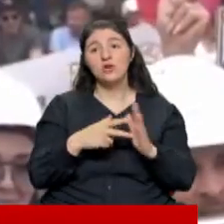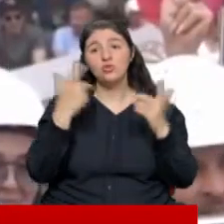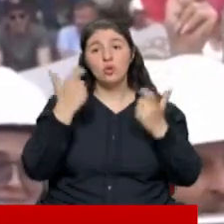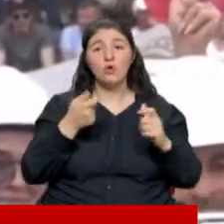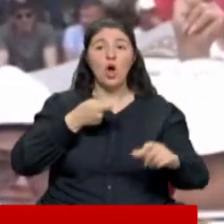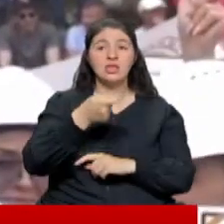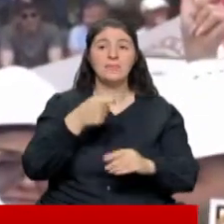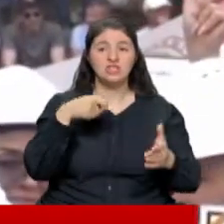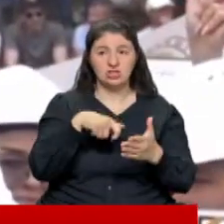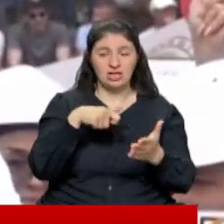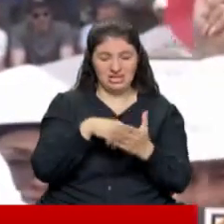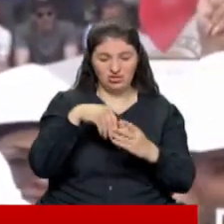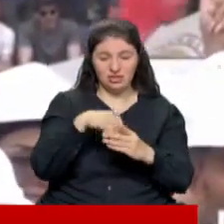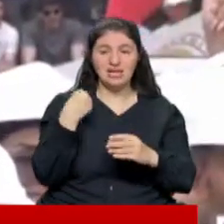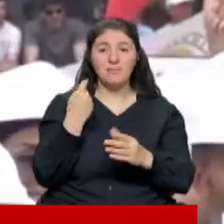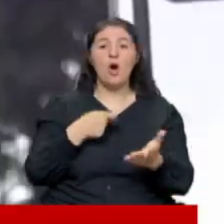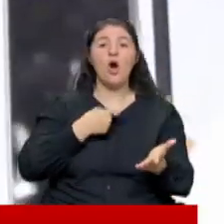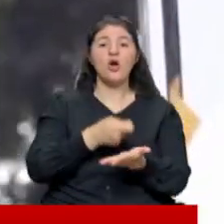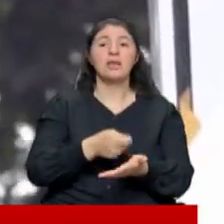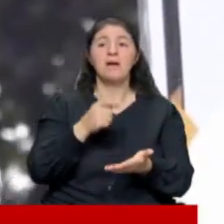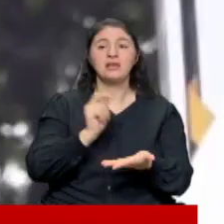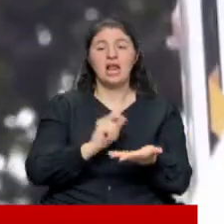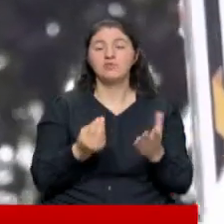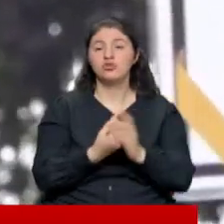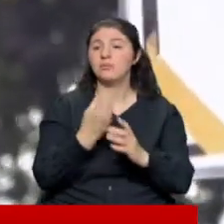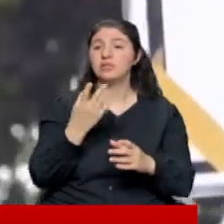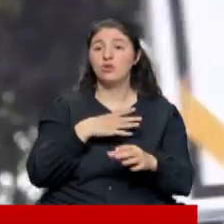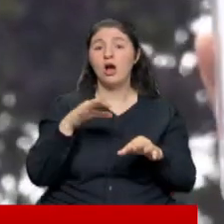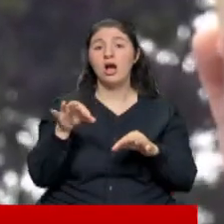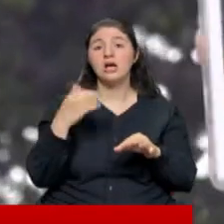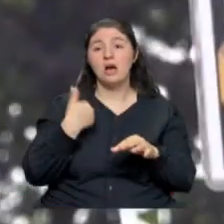sorumluluk ödemesi adı altında yeni bir ödeme kalemi oluşturulmasını da istiyor kamu mühendisleri.